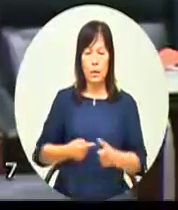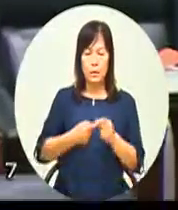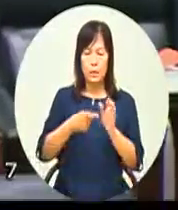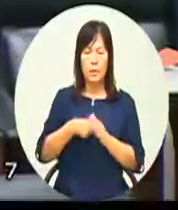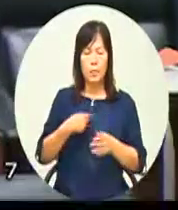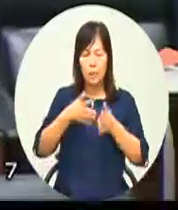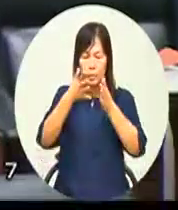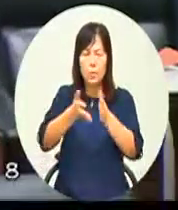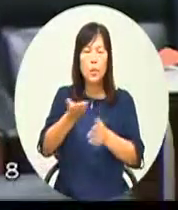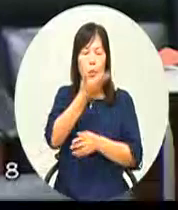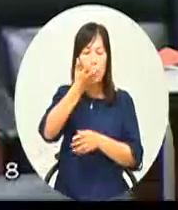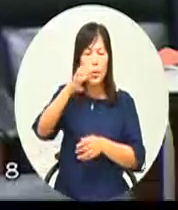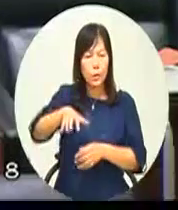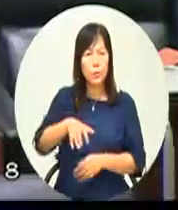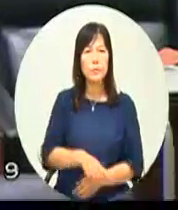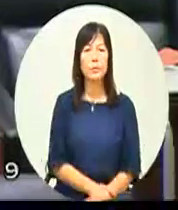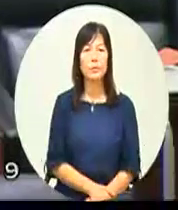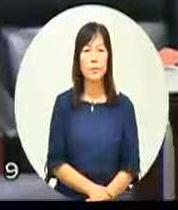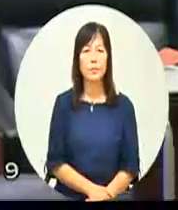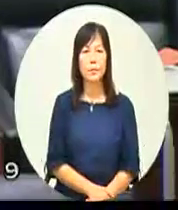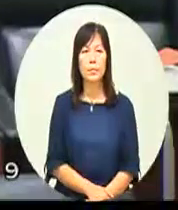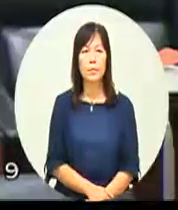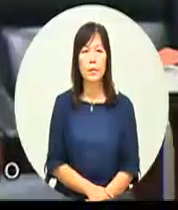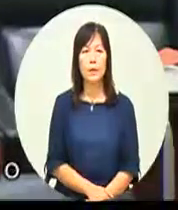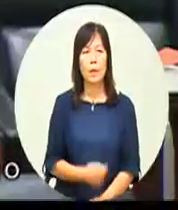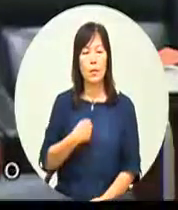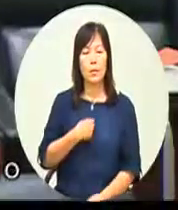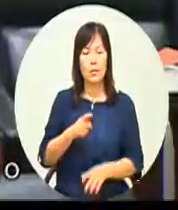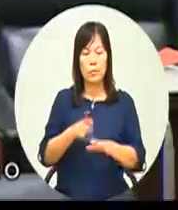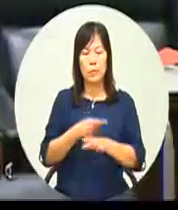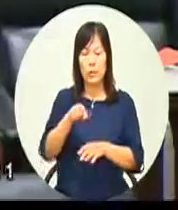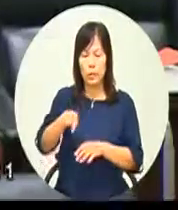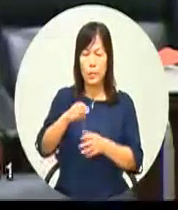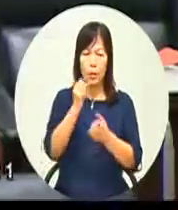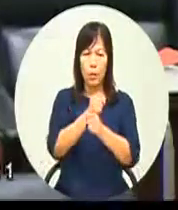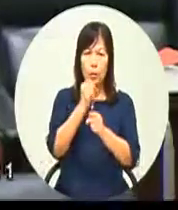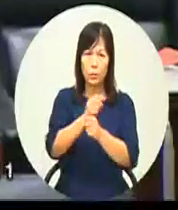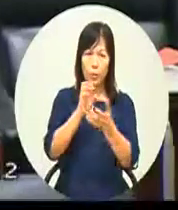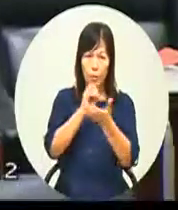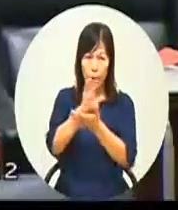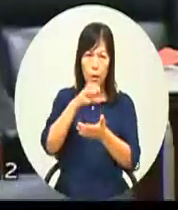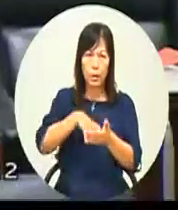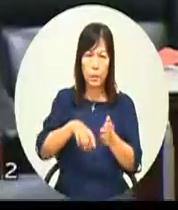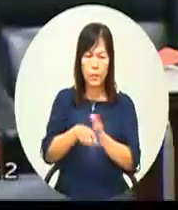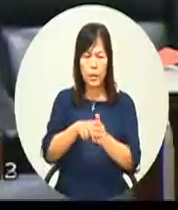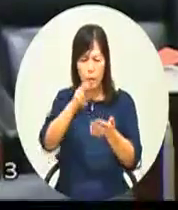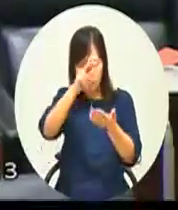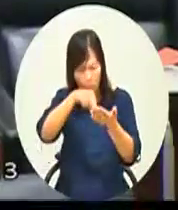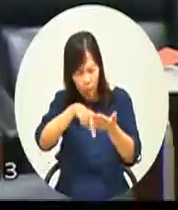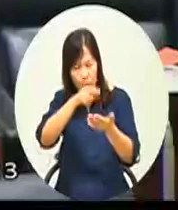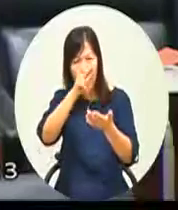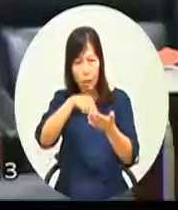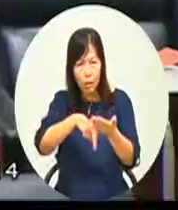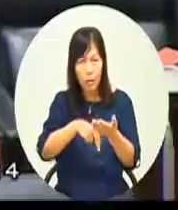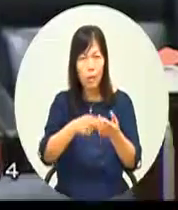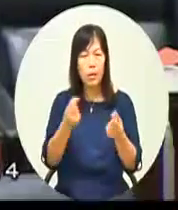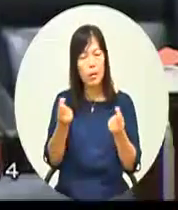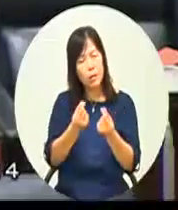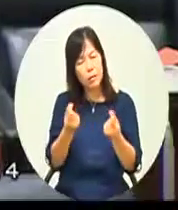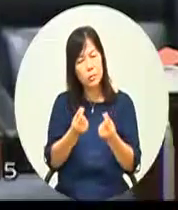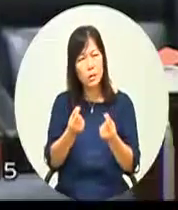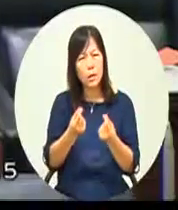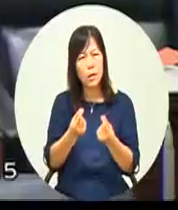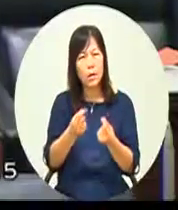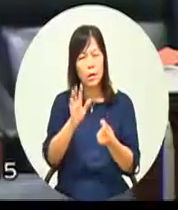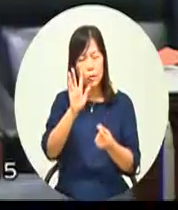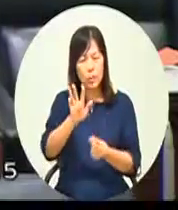局本县从我们的观光局的业务报告里面再怎么看好像我们有